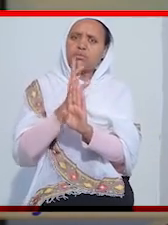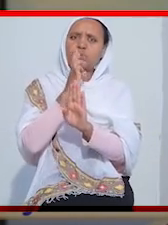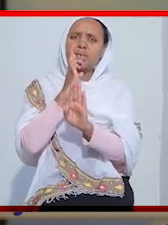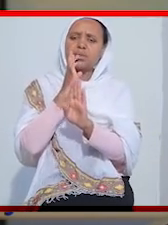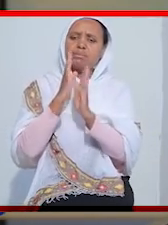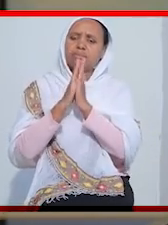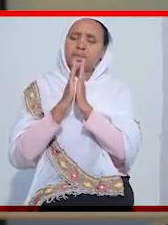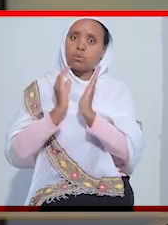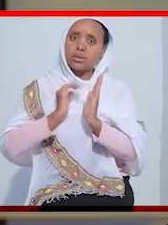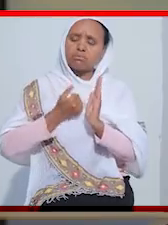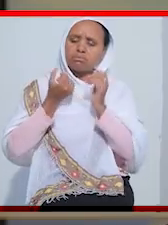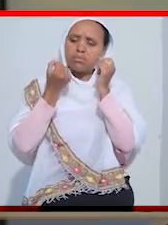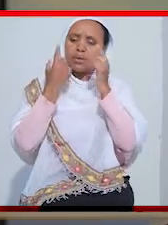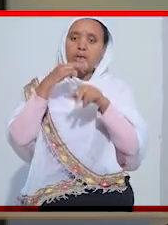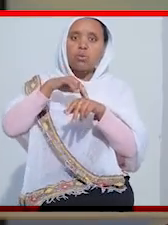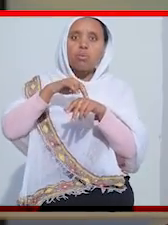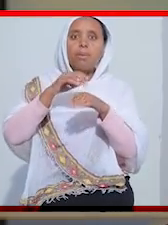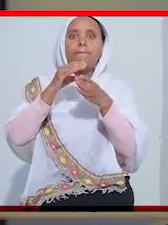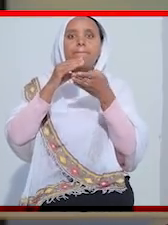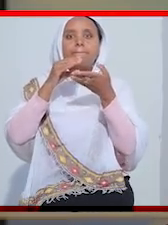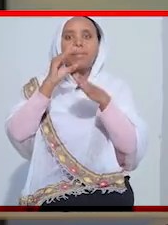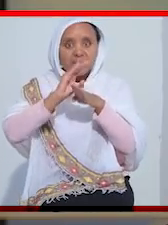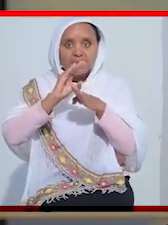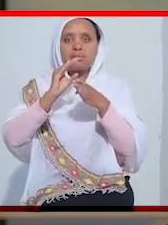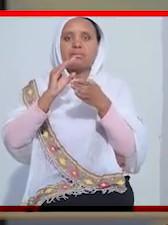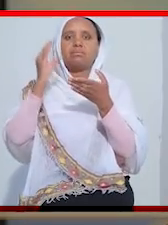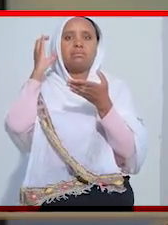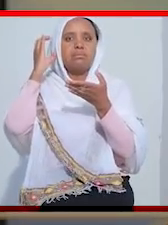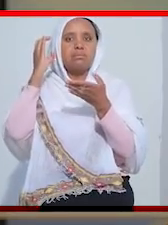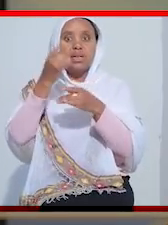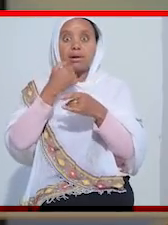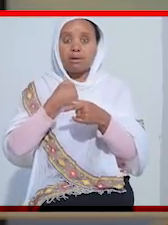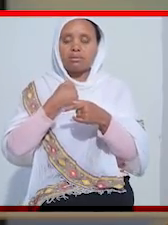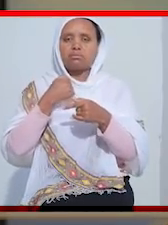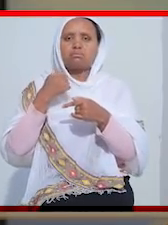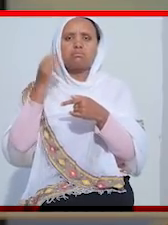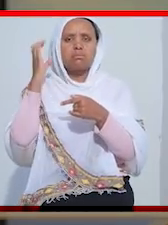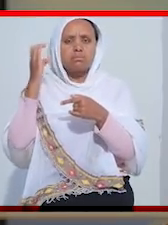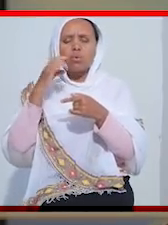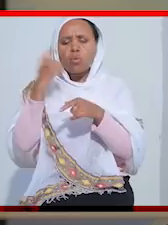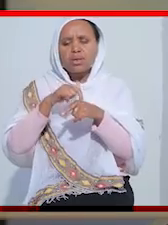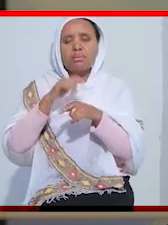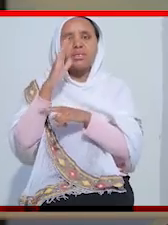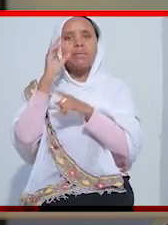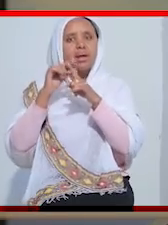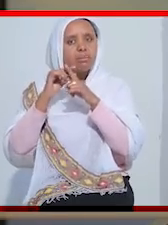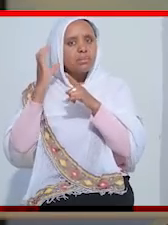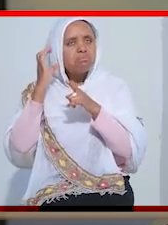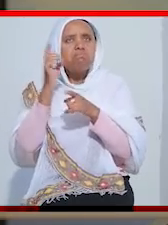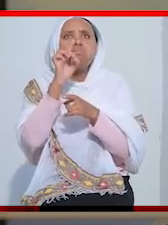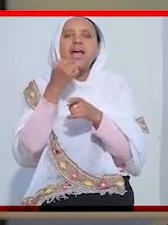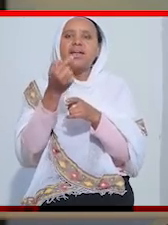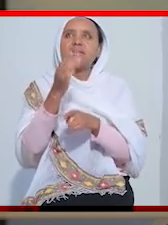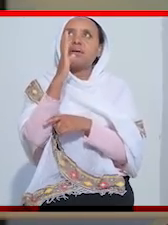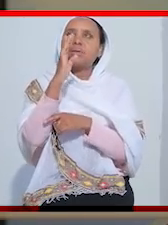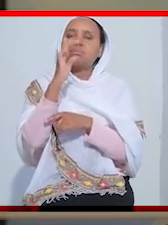በምግባራችን፣ በጾማችን፣ በጸሎታችን ተግተን እንድንቆም ቤተ ክርስቲያን ትነግረናለች። ተግቶ መስማት ሁልጊዜም ቢሆን የእግዚአብሔርን ቃል መስማት፣